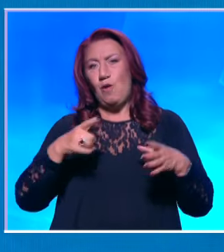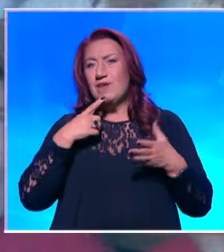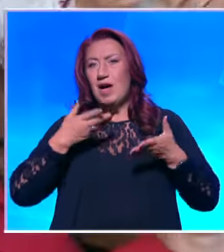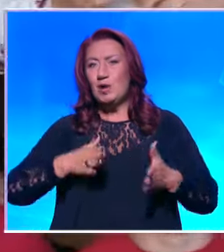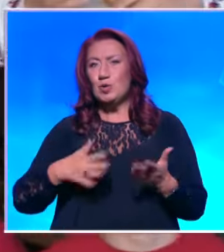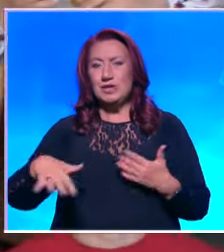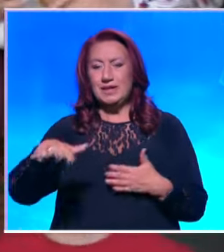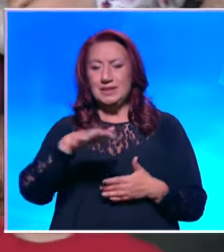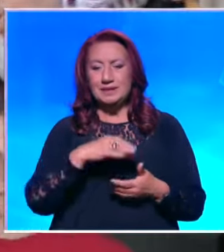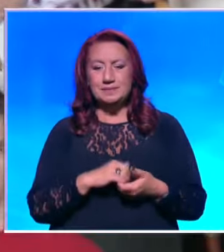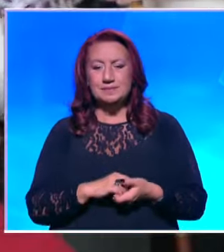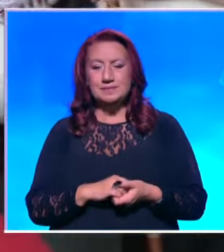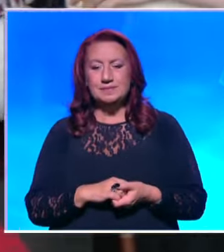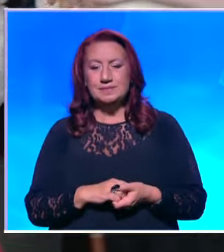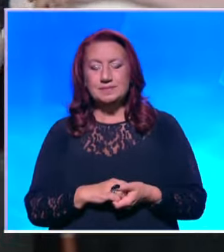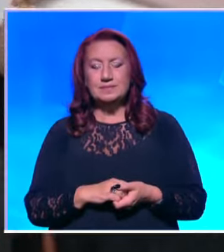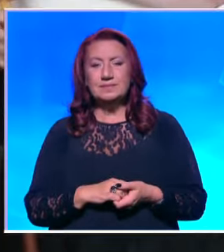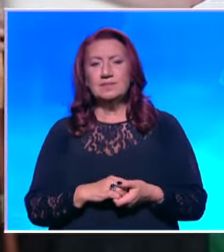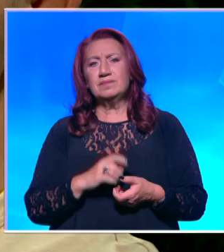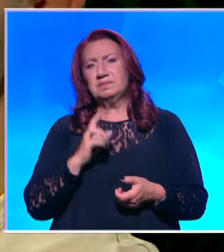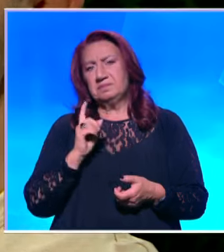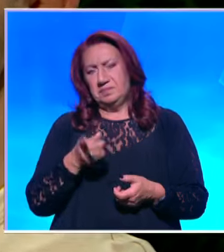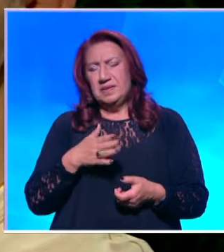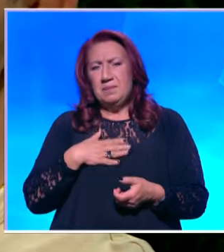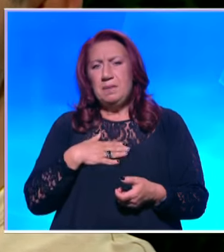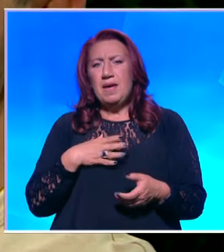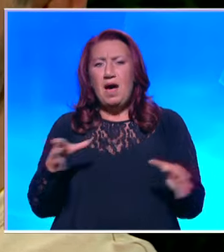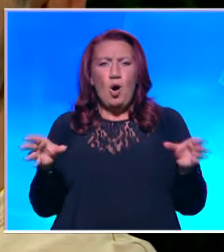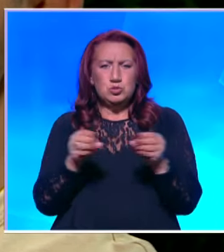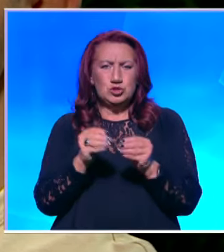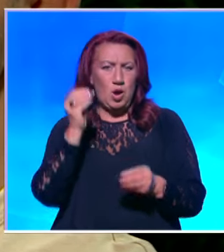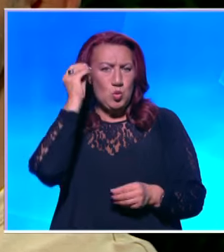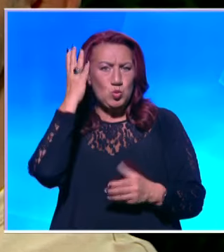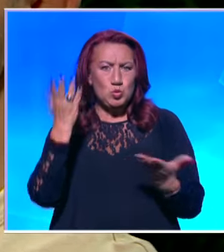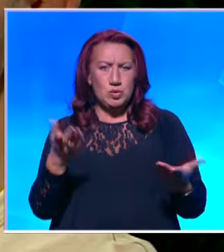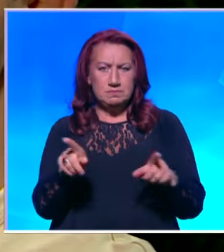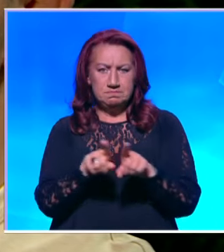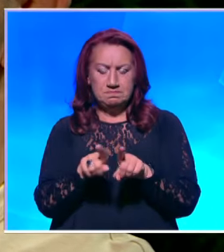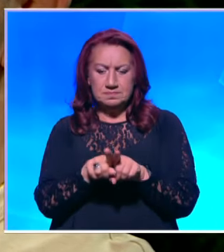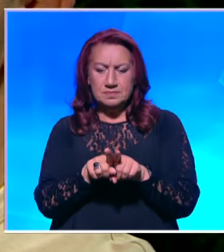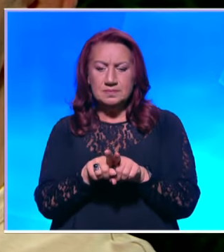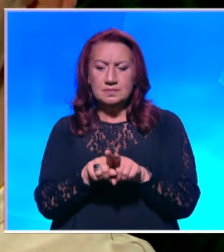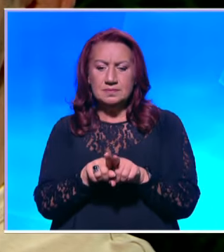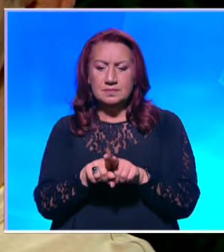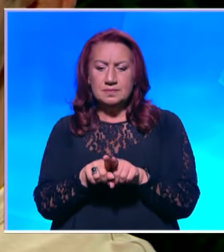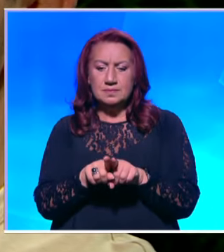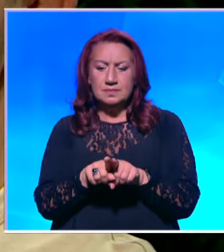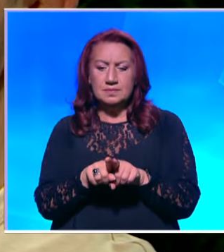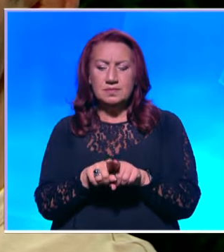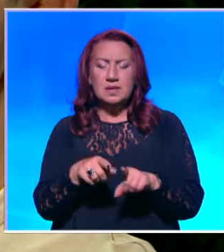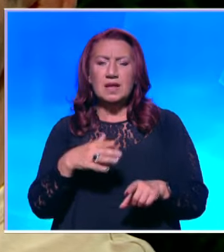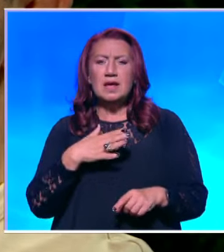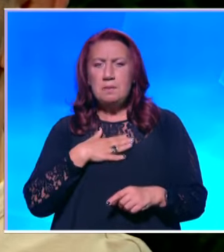btv имаме една обща култура имаме даже